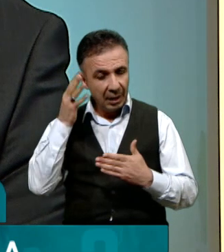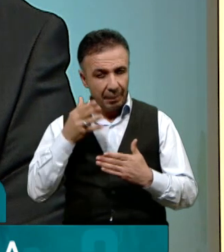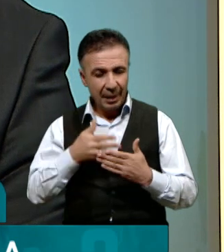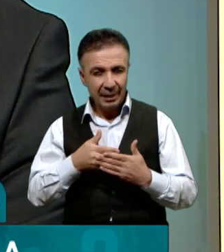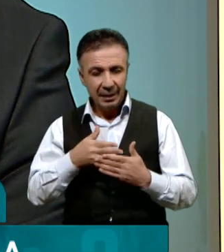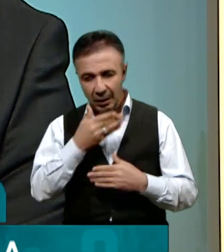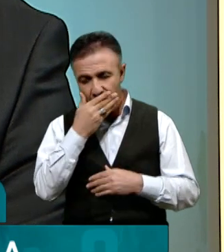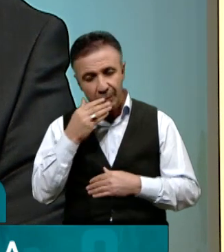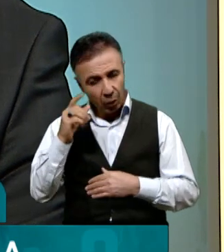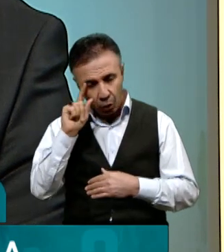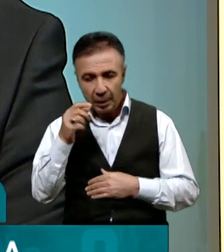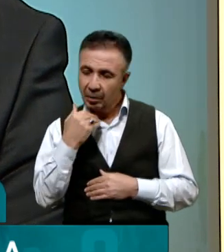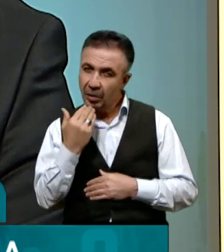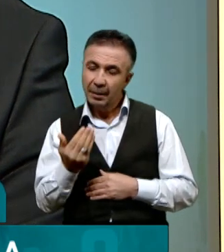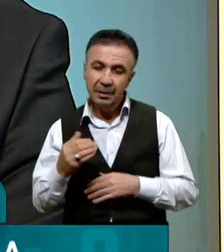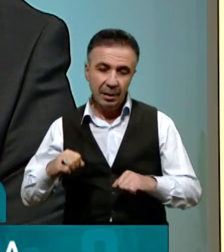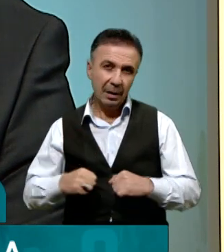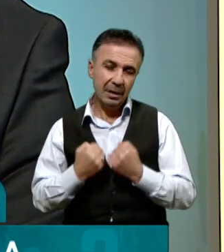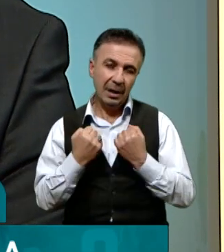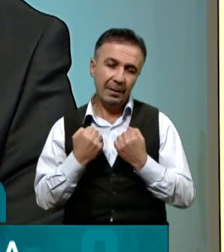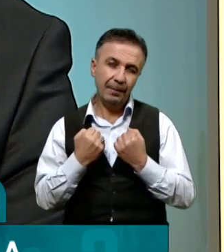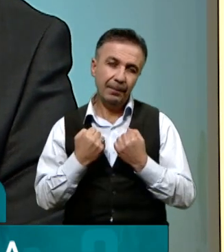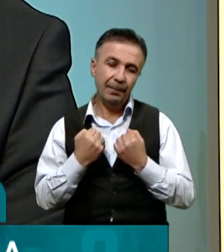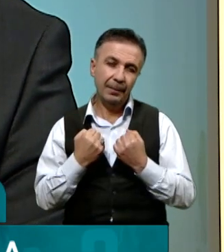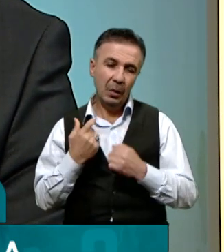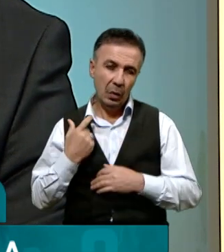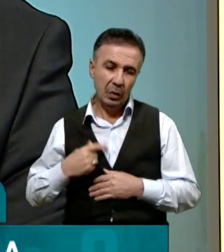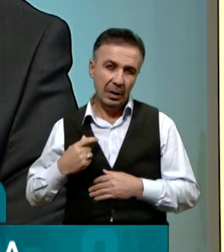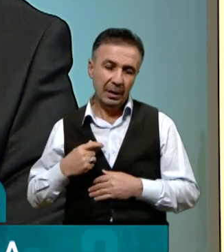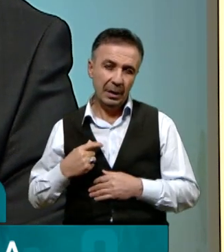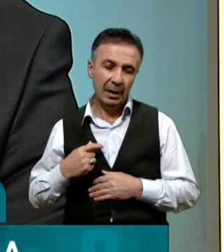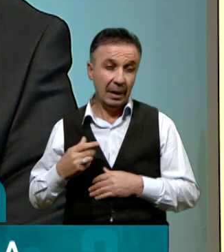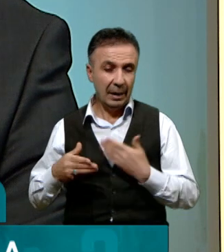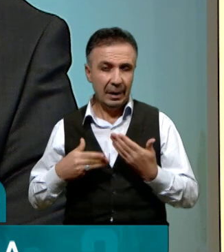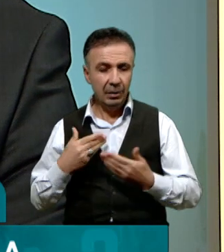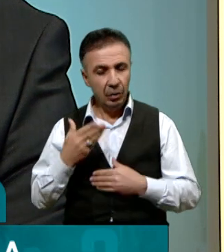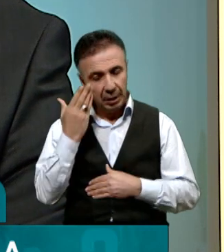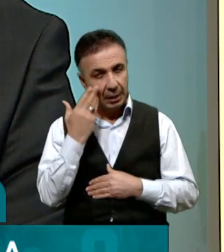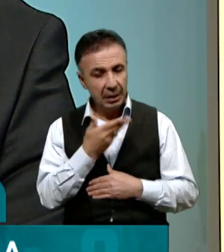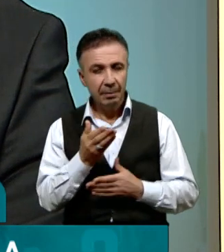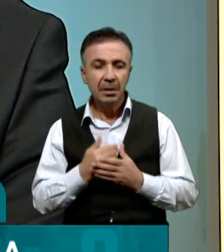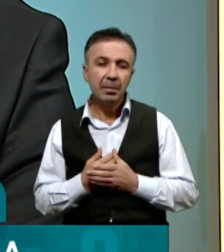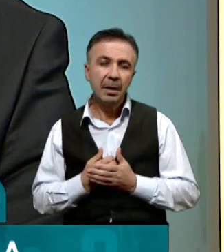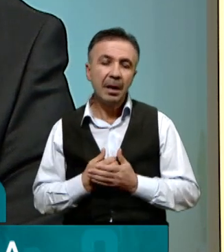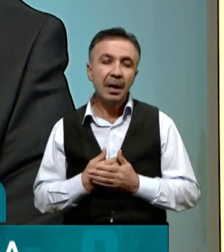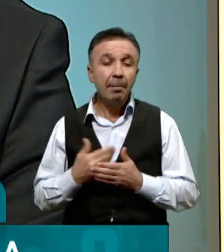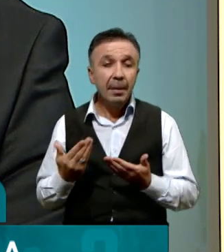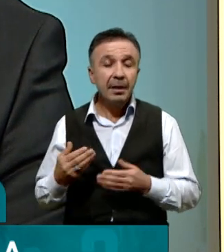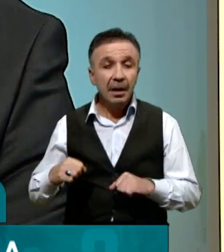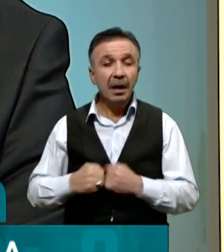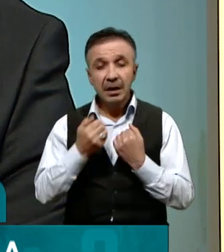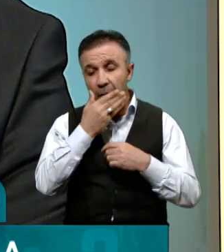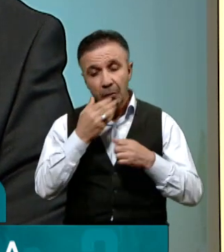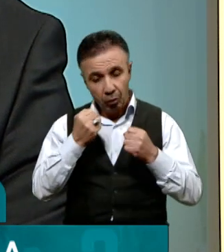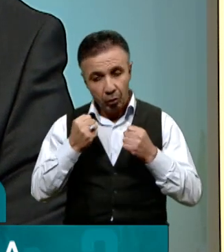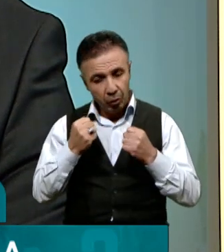bozdum mu? Düşündüm. Peki şunu diyeyim, kaza özellikle vurgusu yapıyor seyircilerimiz. Peki kazam varsa 3 aşağı 5 yukarı